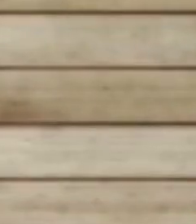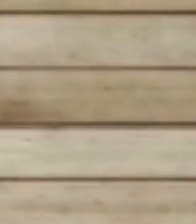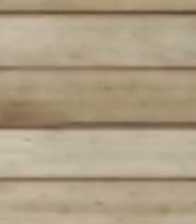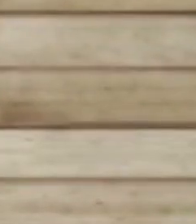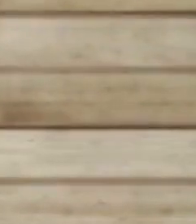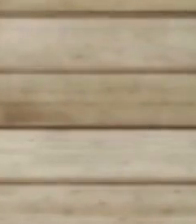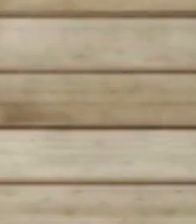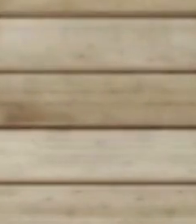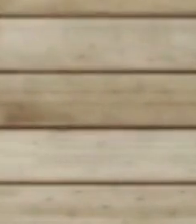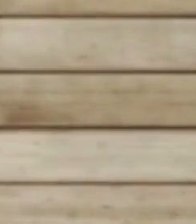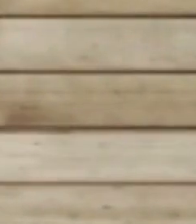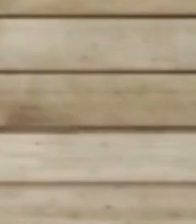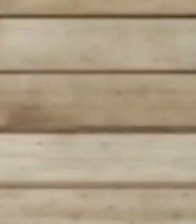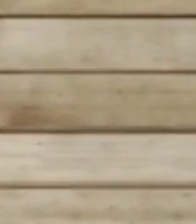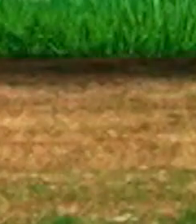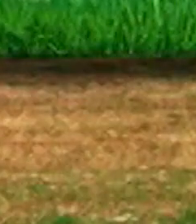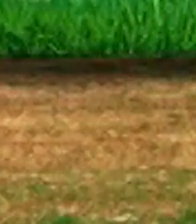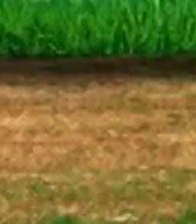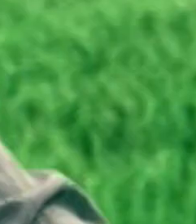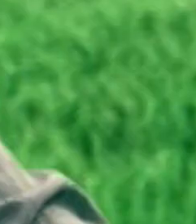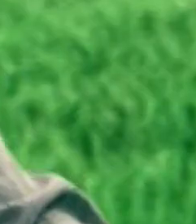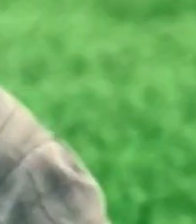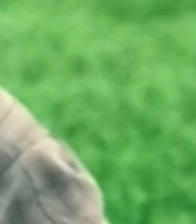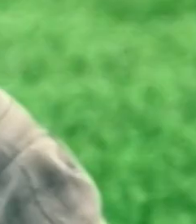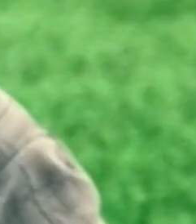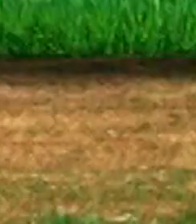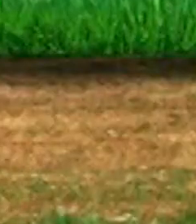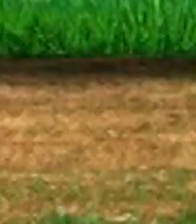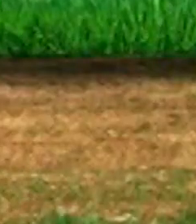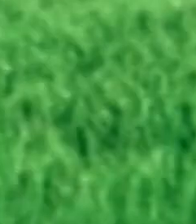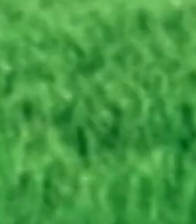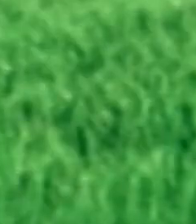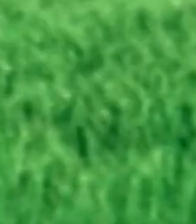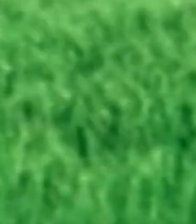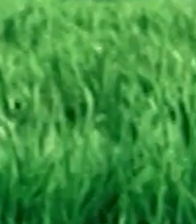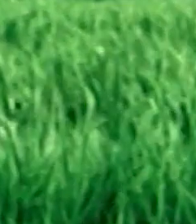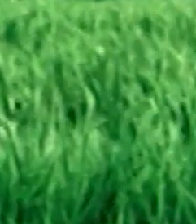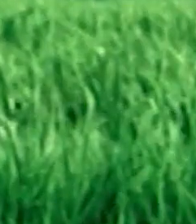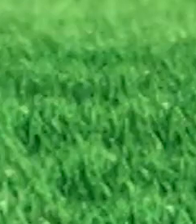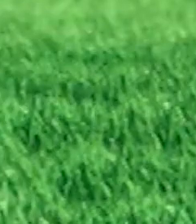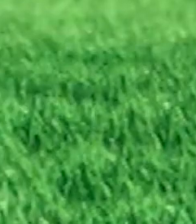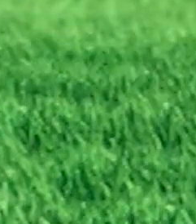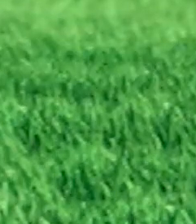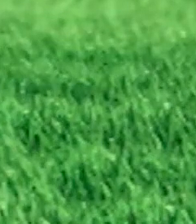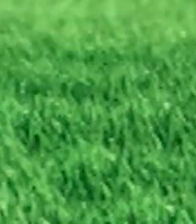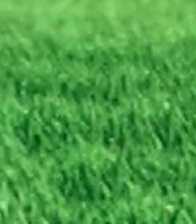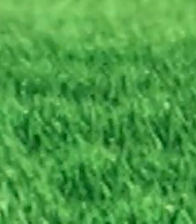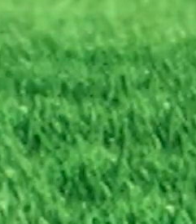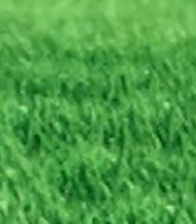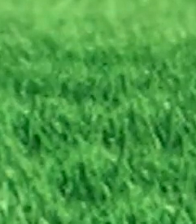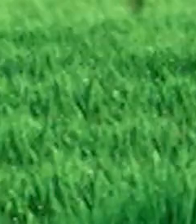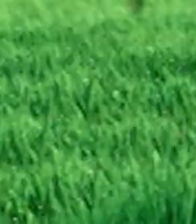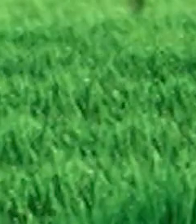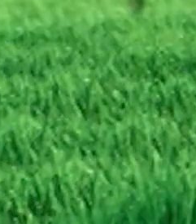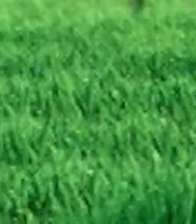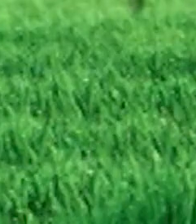ี่คือการทำงานของทีมหมอครอบครัวฉบับย่อลุงสุกจู่ๆก็ปากเบี้ยวแล้วล้มลงญาติรีบโทรหารอพอสอต